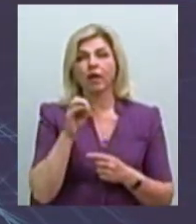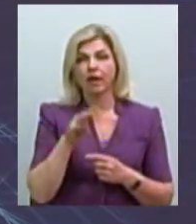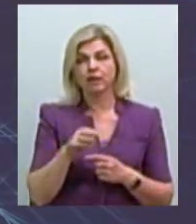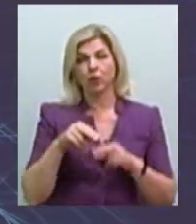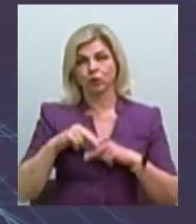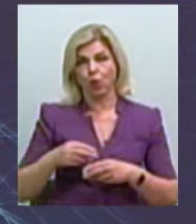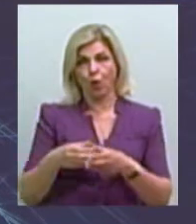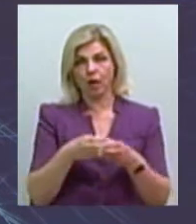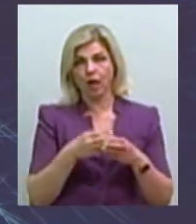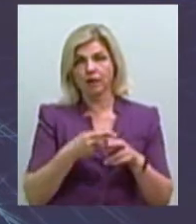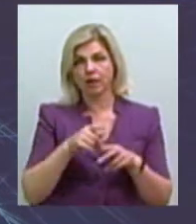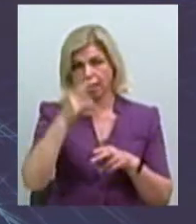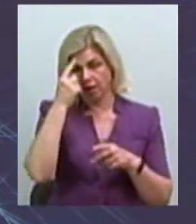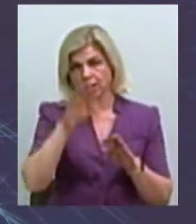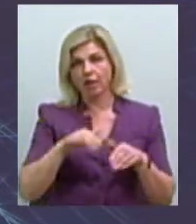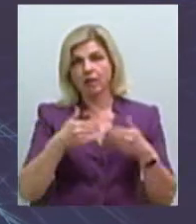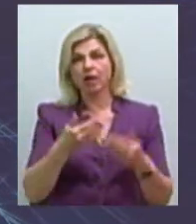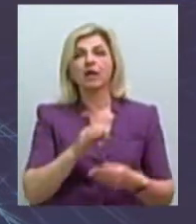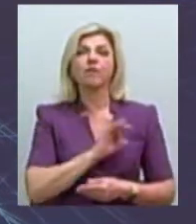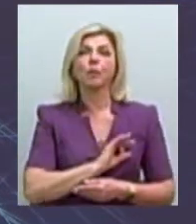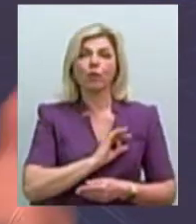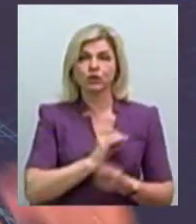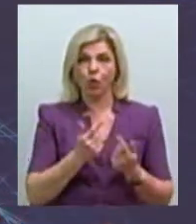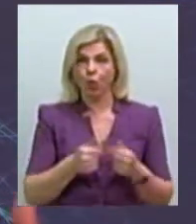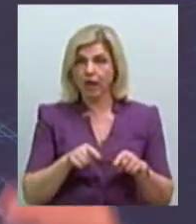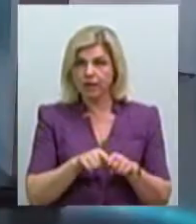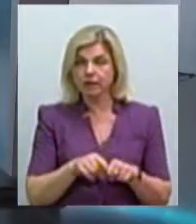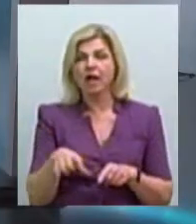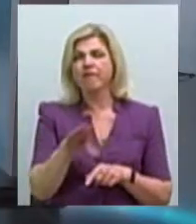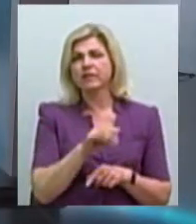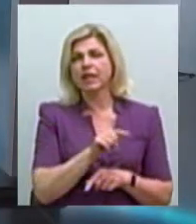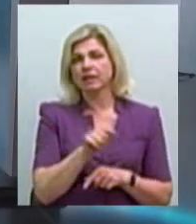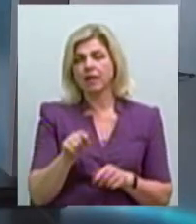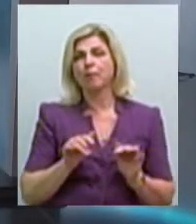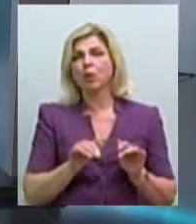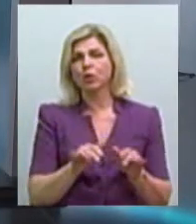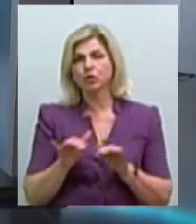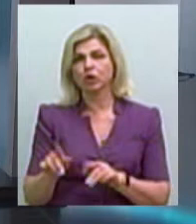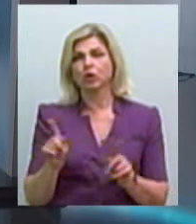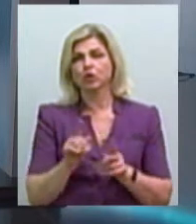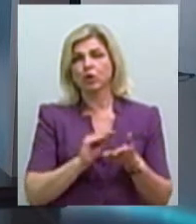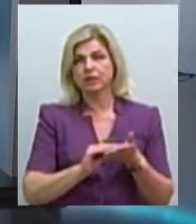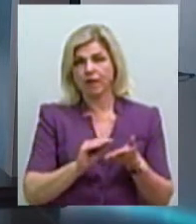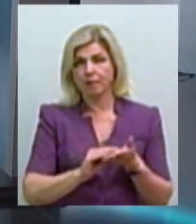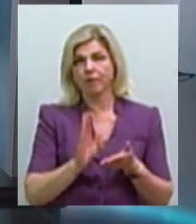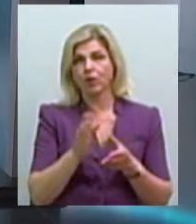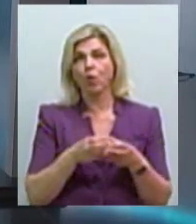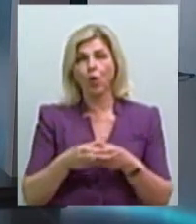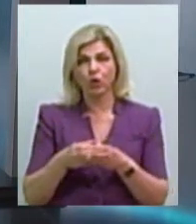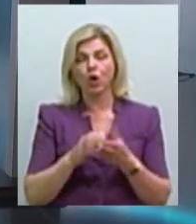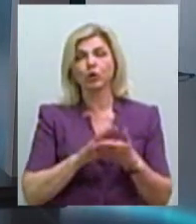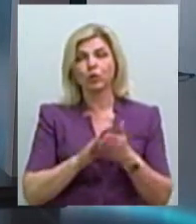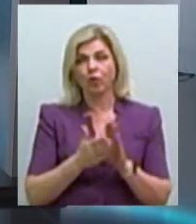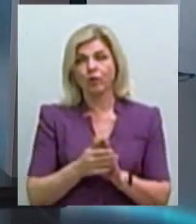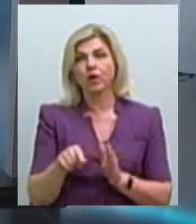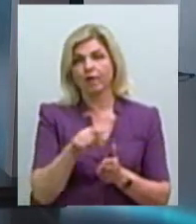це альтернатива профспілковій організації. І от всі ті процедури, які записані в колективному договорі, вони